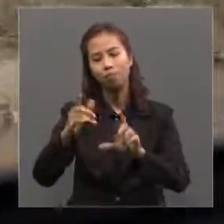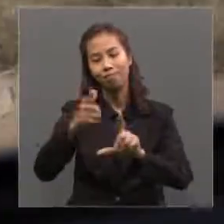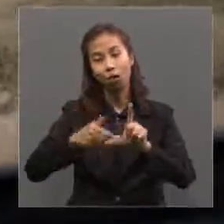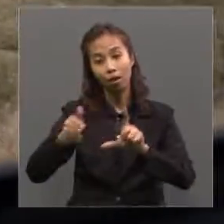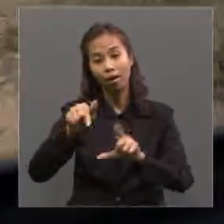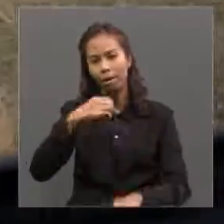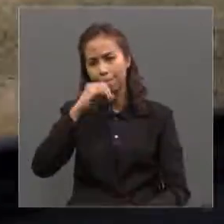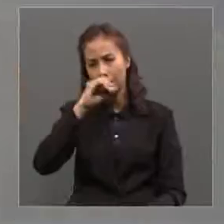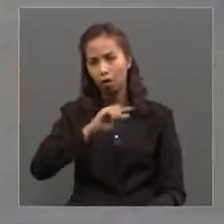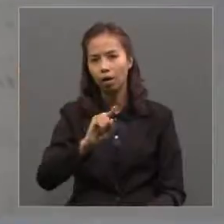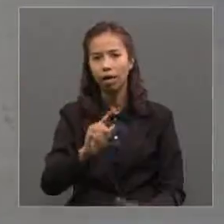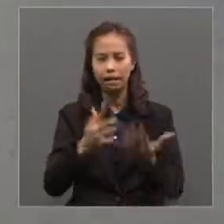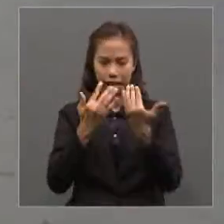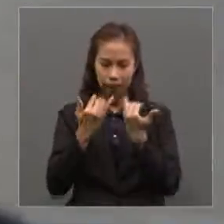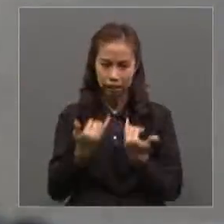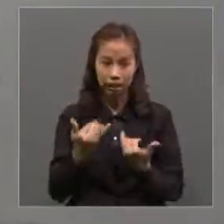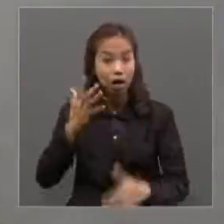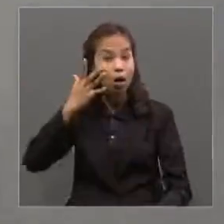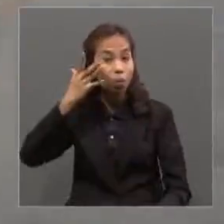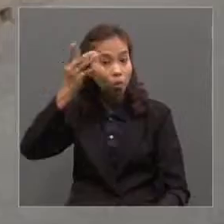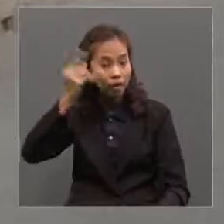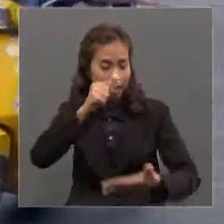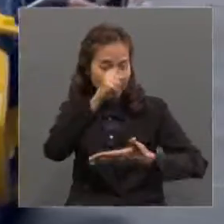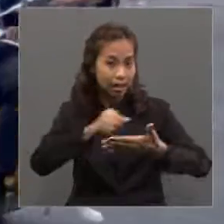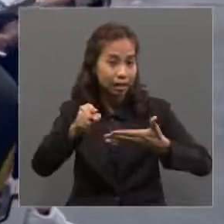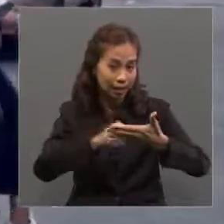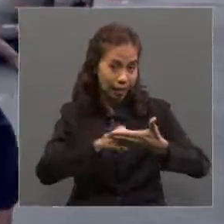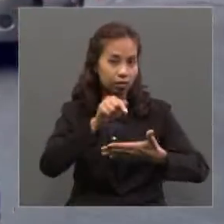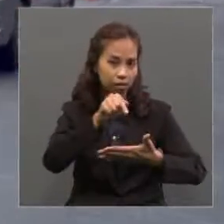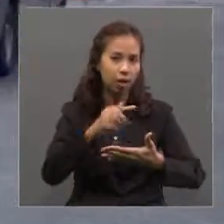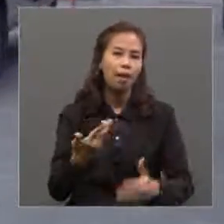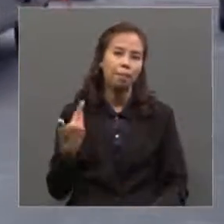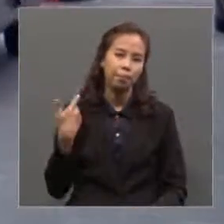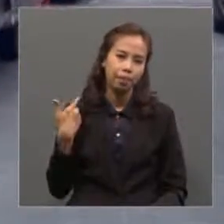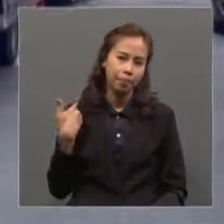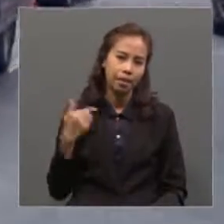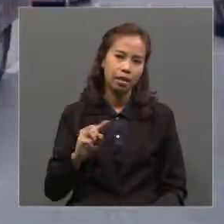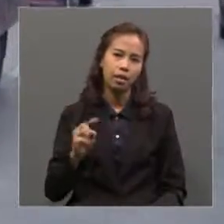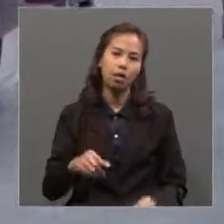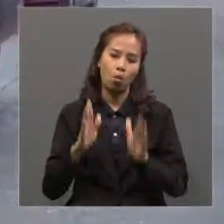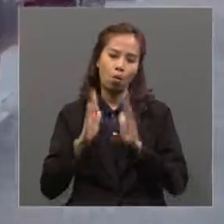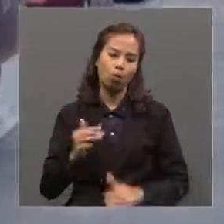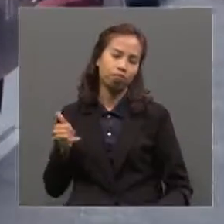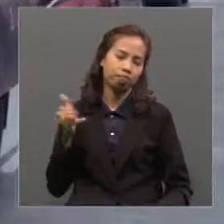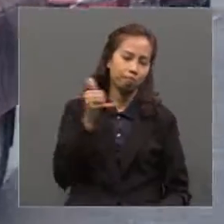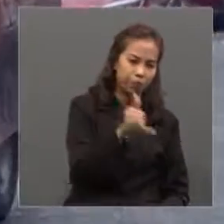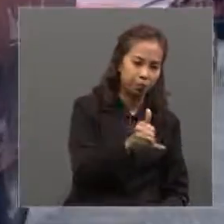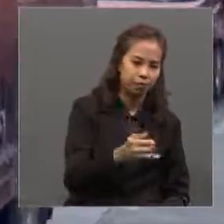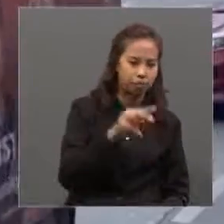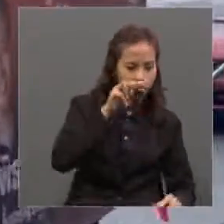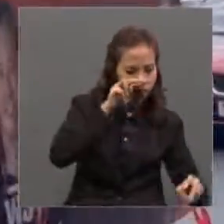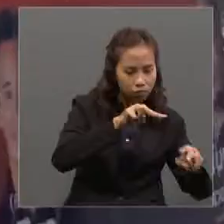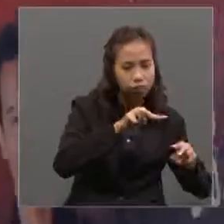มบอกว่าการเลือกตั้งล่วงหน้าในวันพรุ่งนี้ผู้สมัครพรรคการเมืองต่างๆได้ส่งคนเข้าไปสังเกตการในทุกๆเข